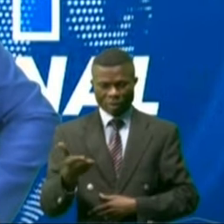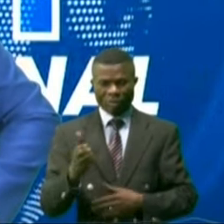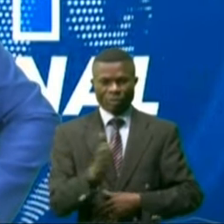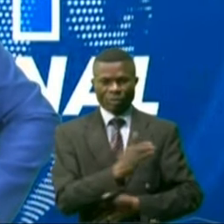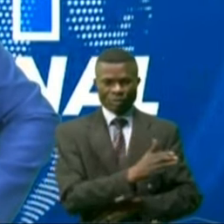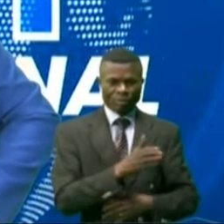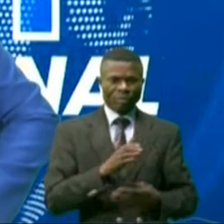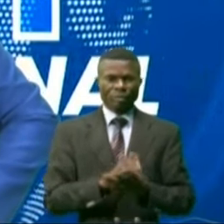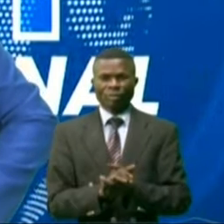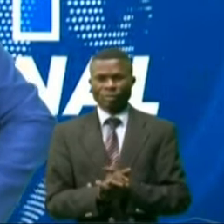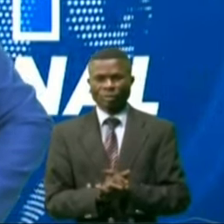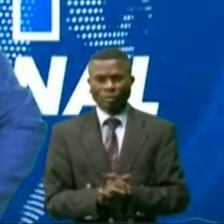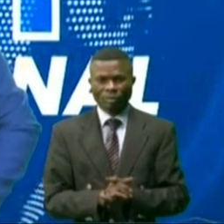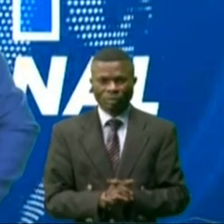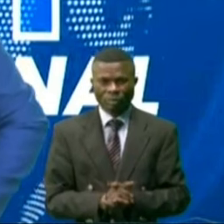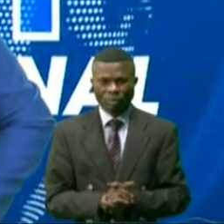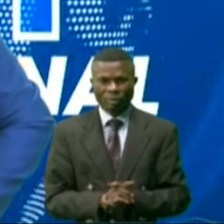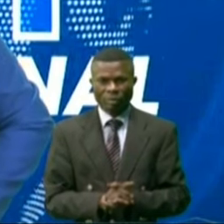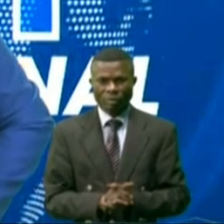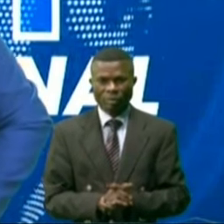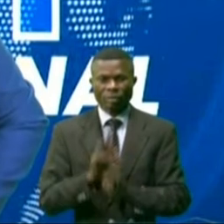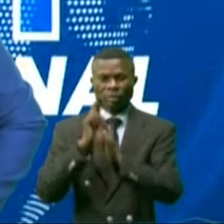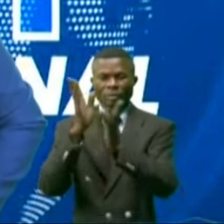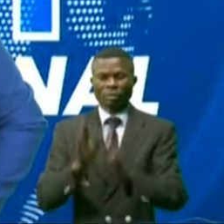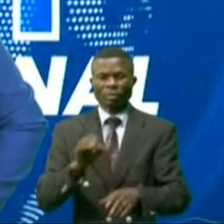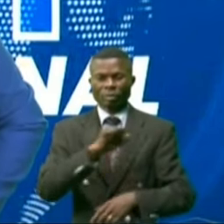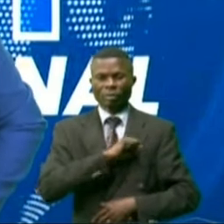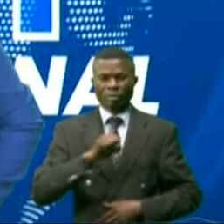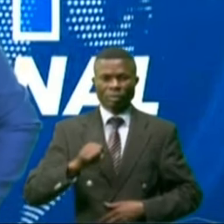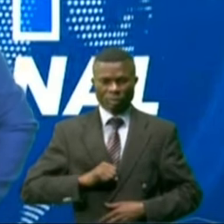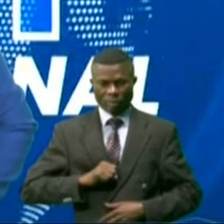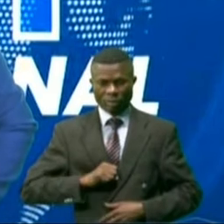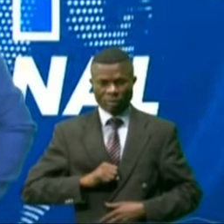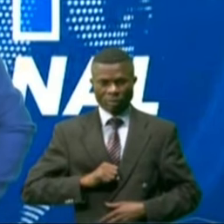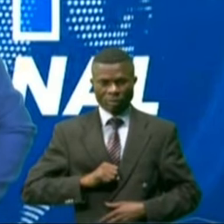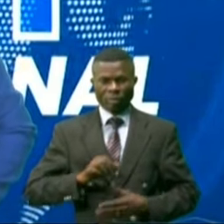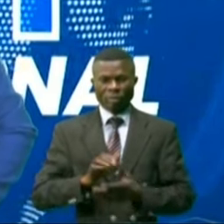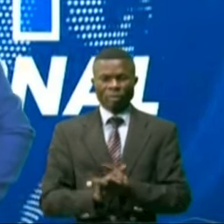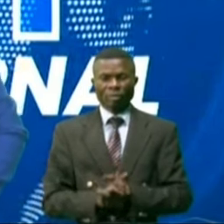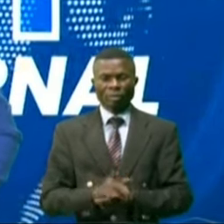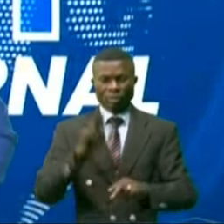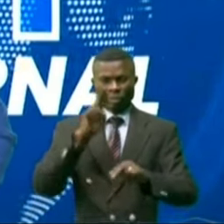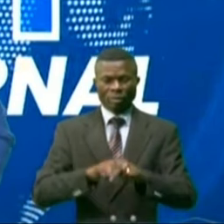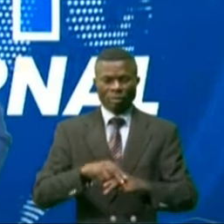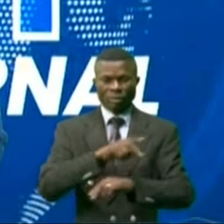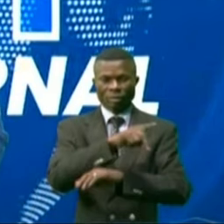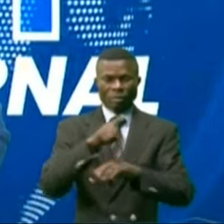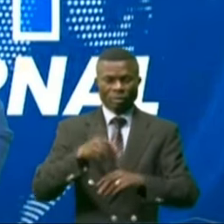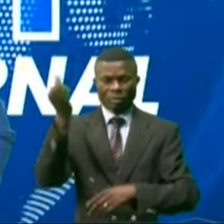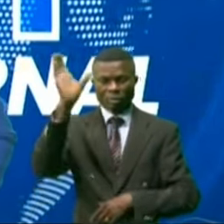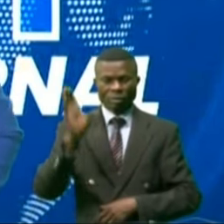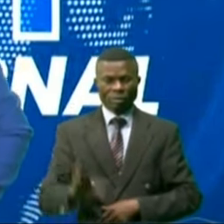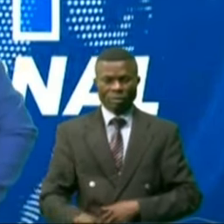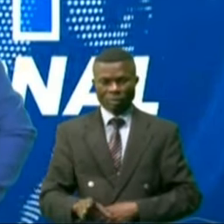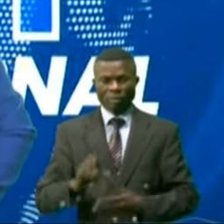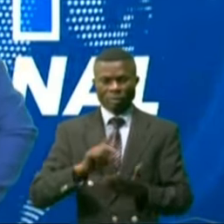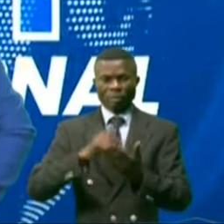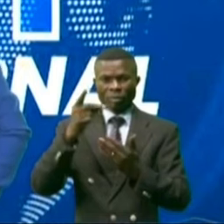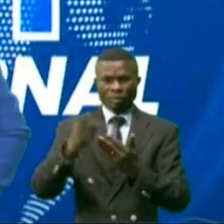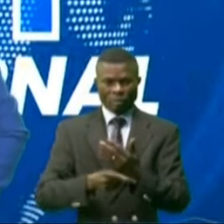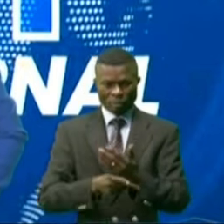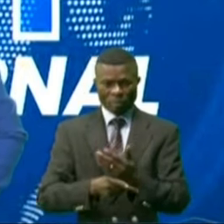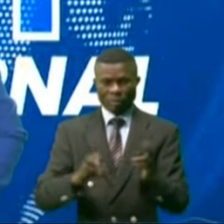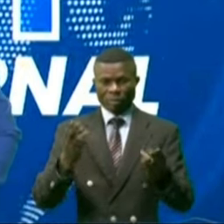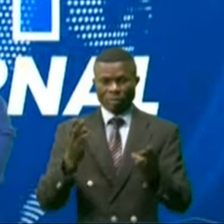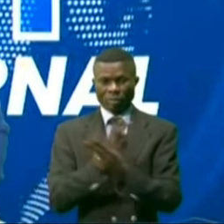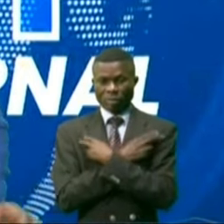scolaire. Le rapporteur du Sénat, Nefertiti Goudianza, séjourne dans la province du Congo central dans le cadre de ses